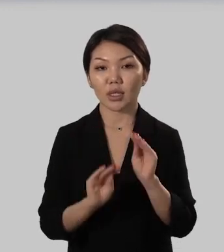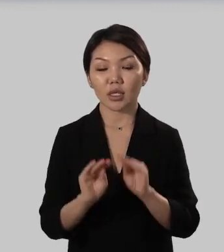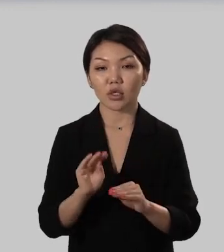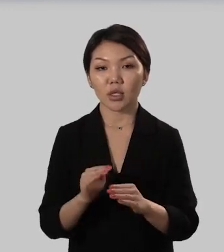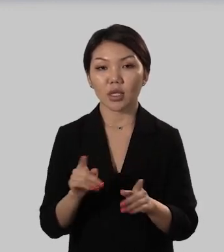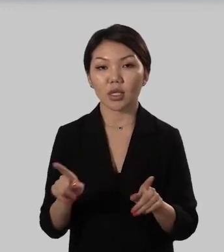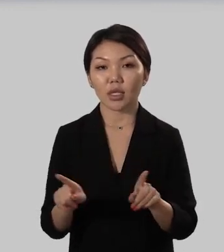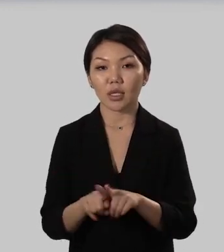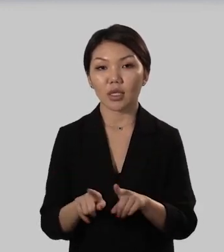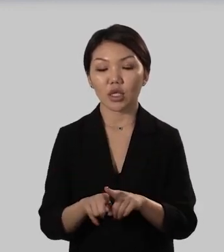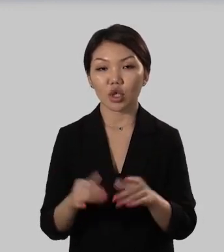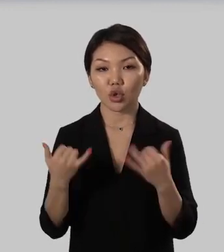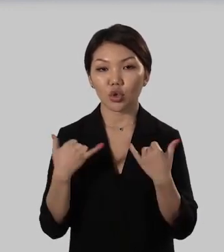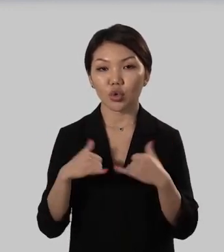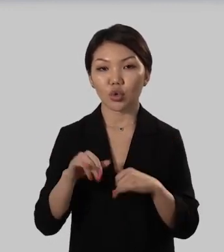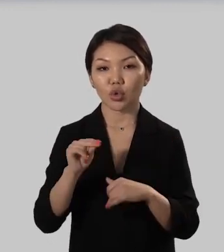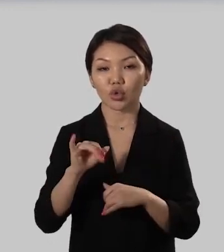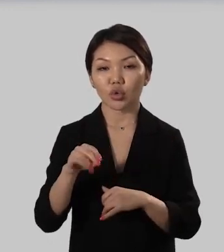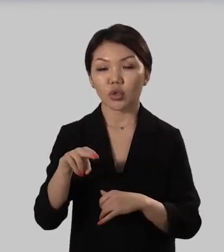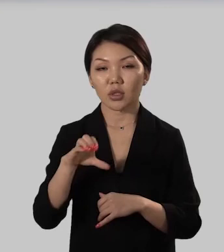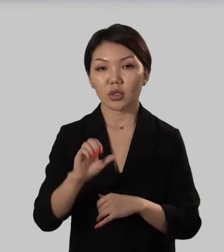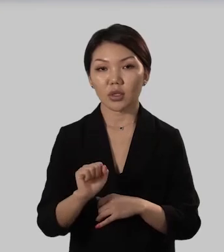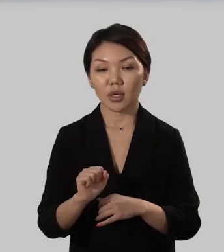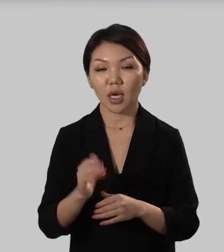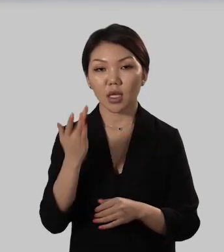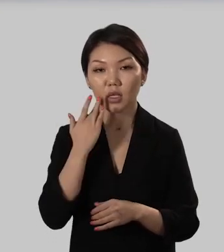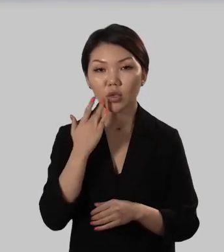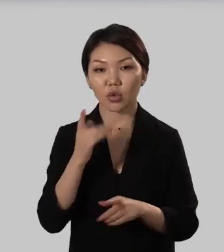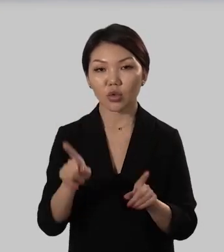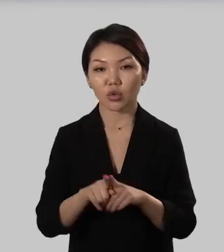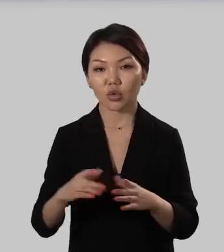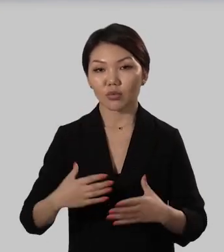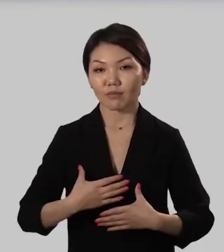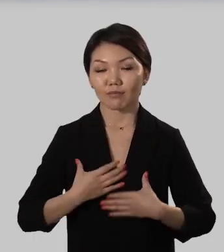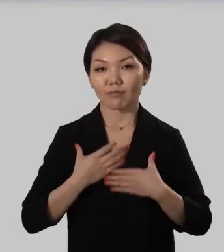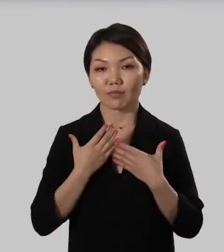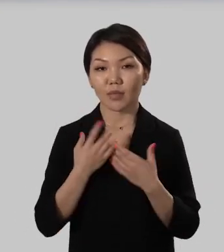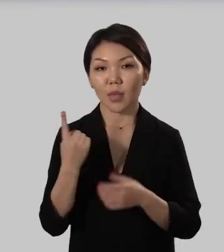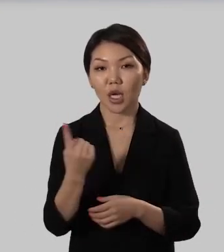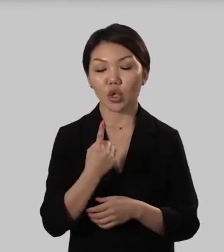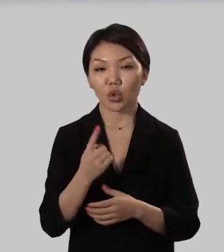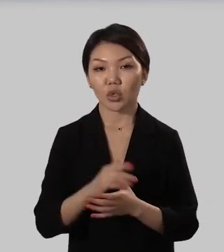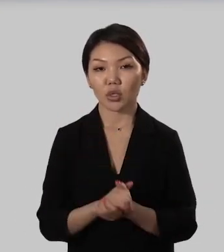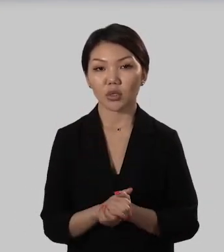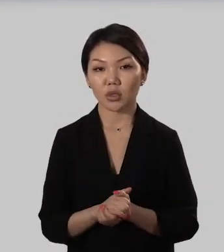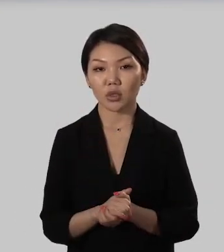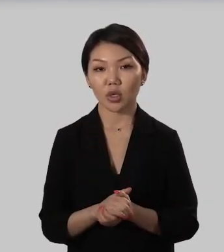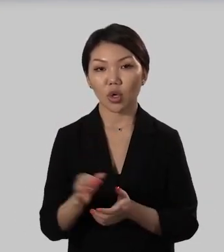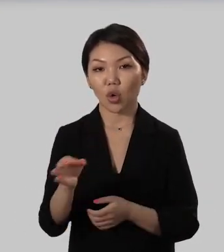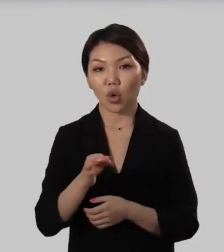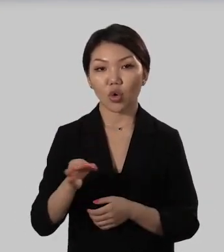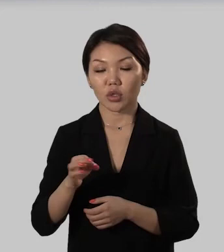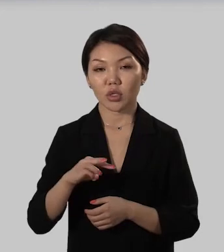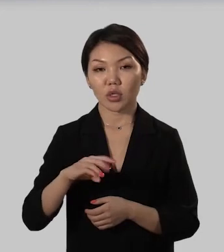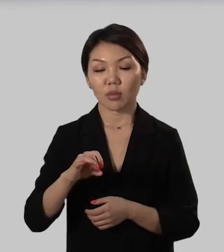порой такие чудеса от которых тоже захватывает дух одной из них озеро